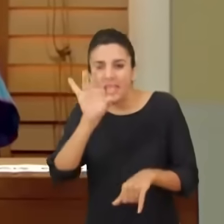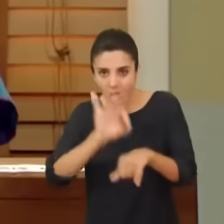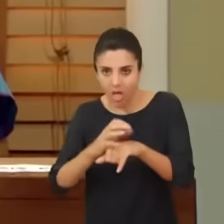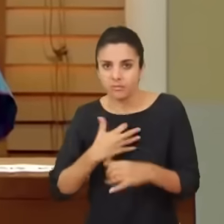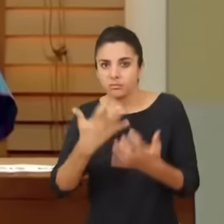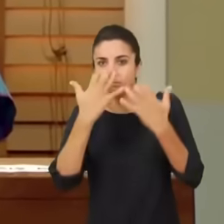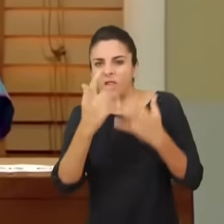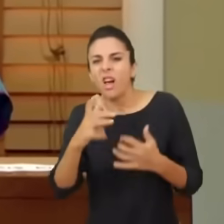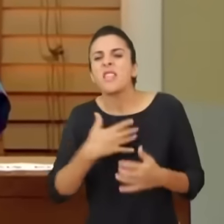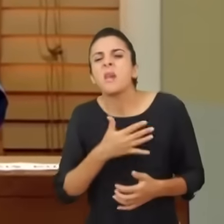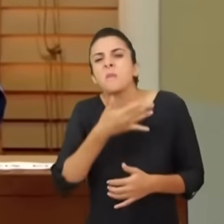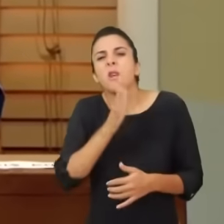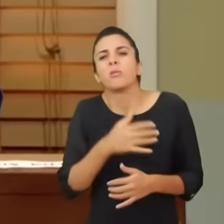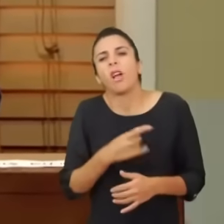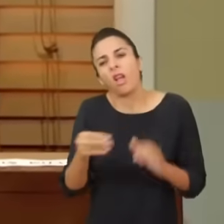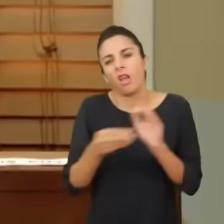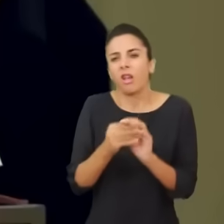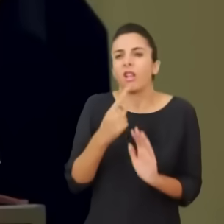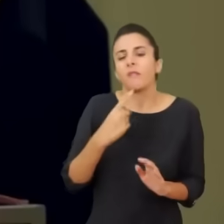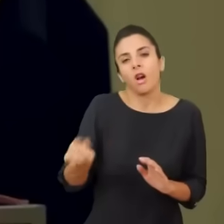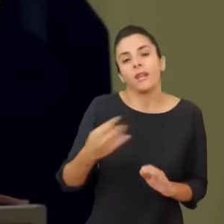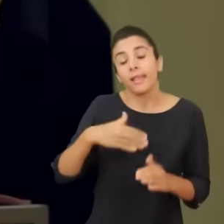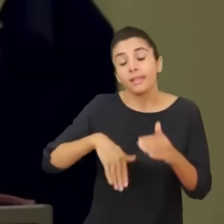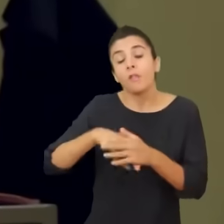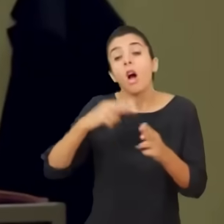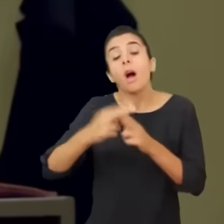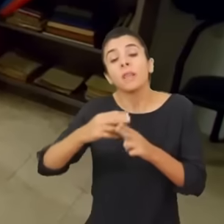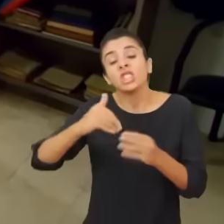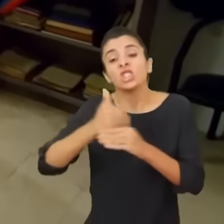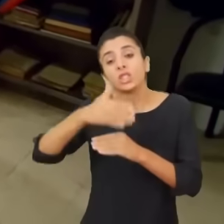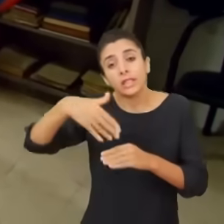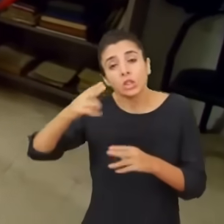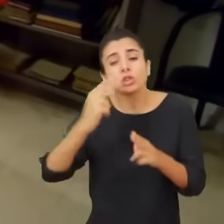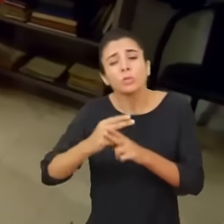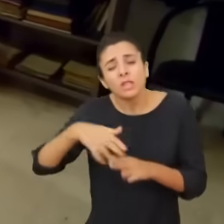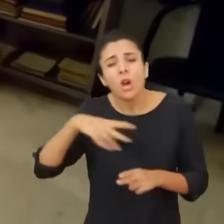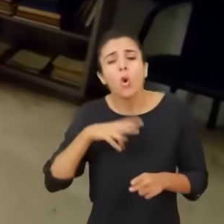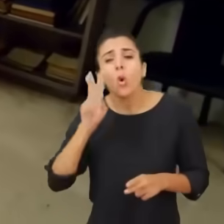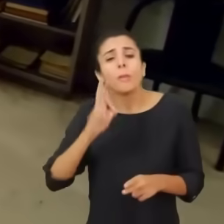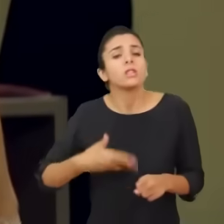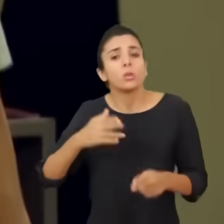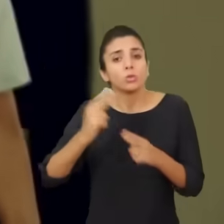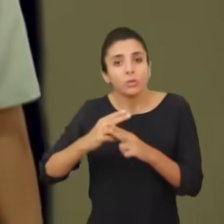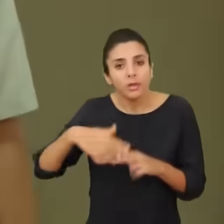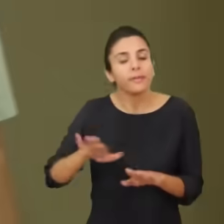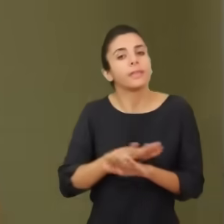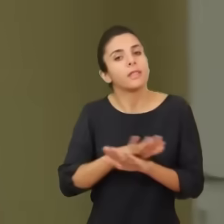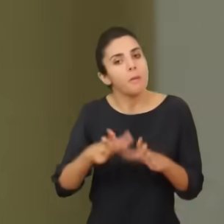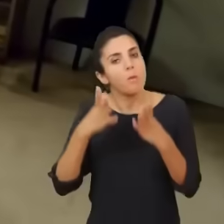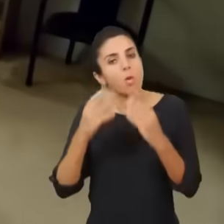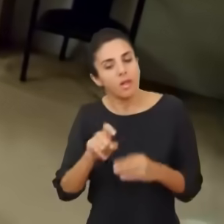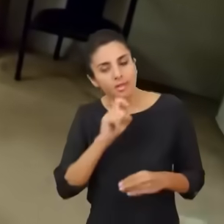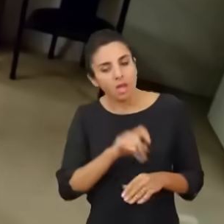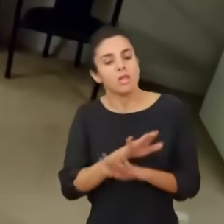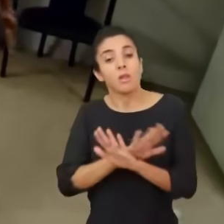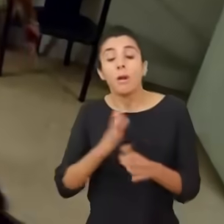vardı. Ama kullanamadın, çok acayip kötü harcadın. Hadi dışarı. Çabuk, gözüm görmesin. Peki dayı.